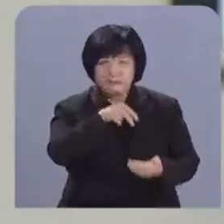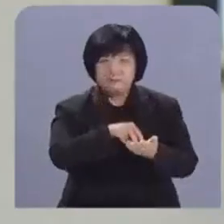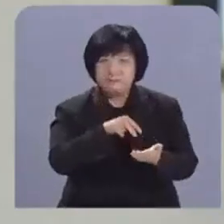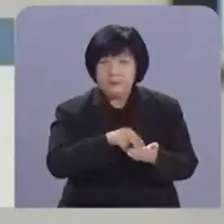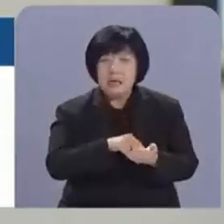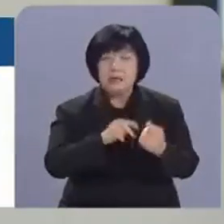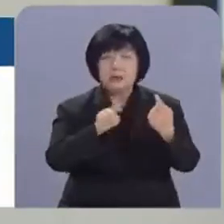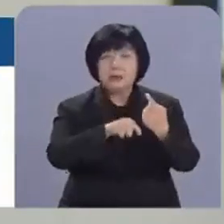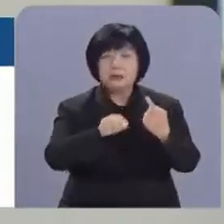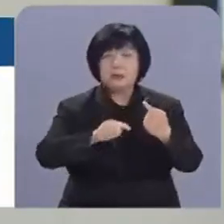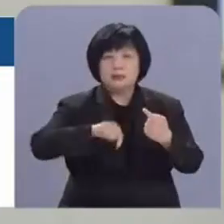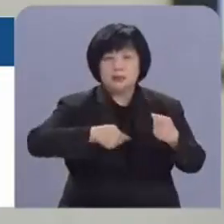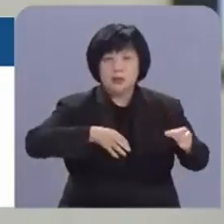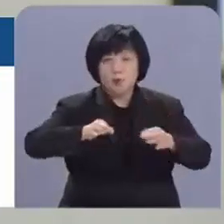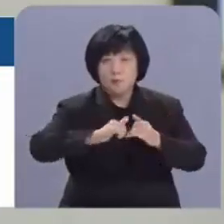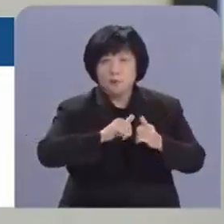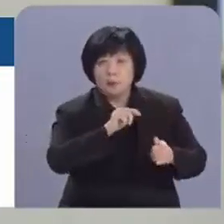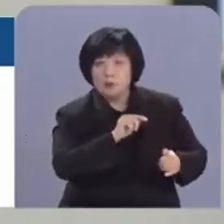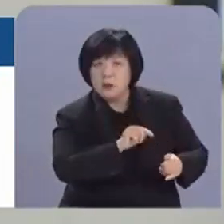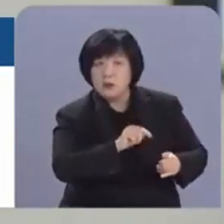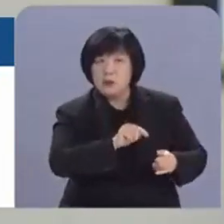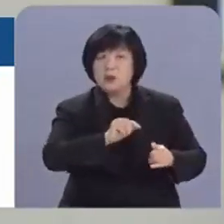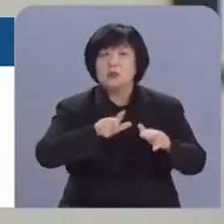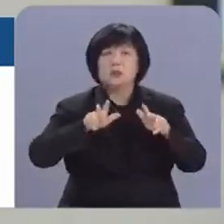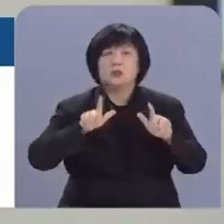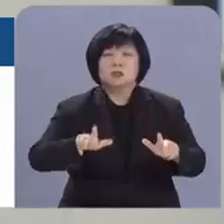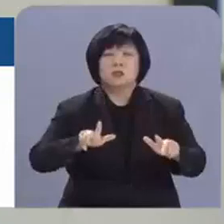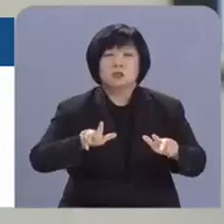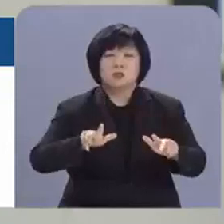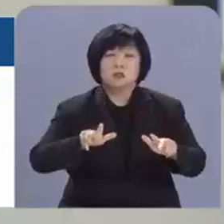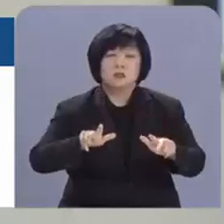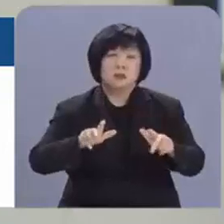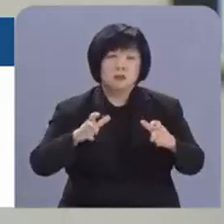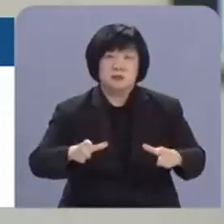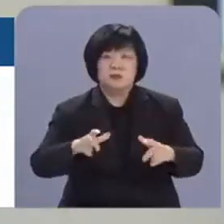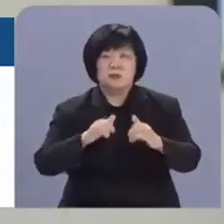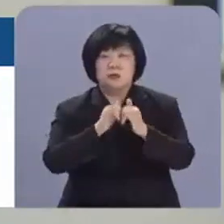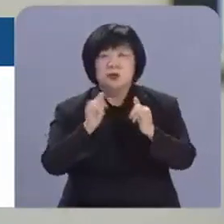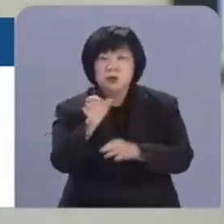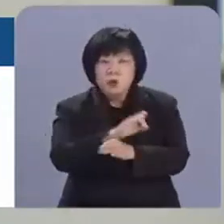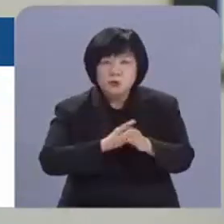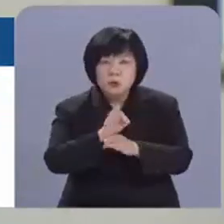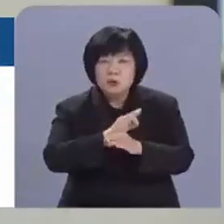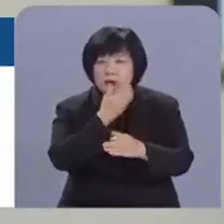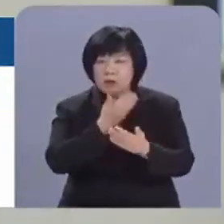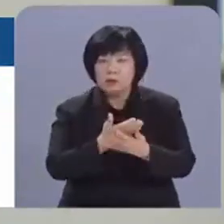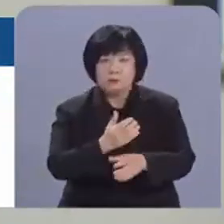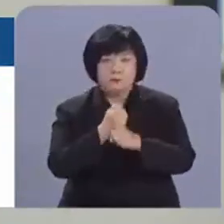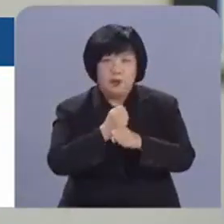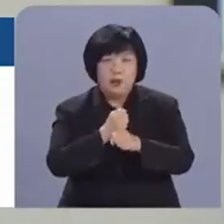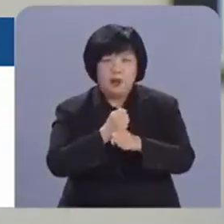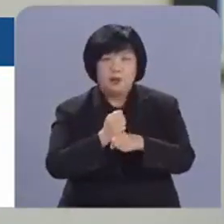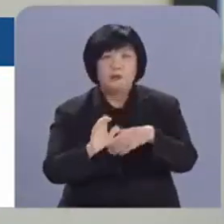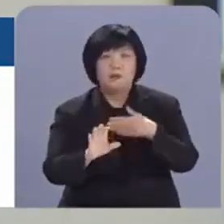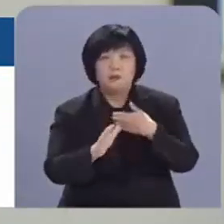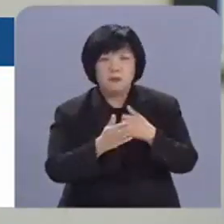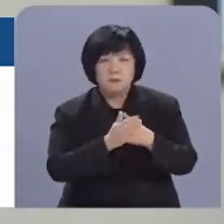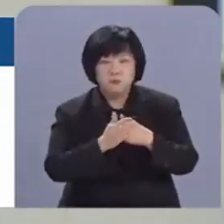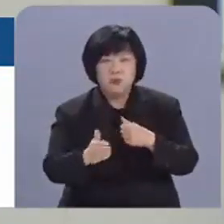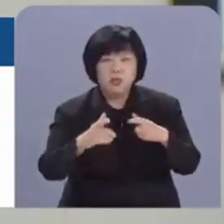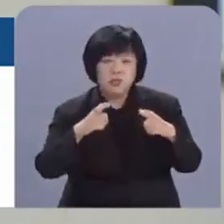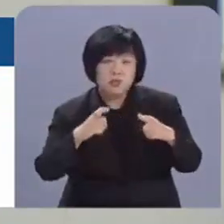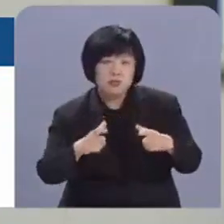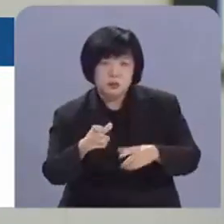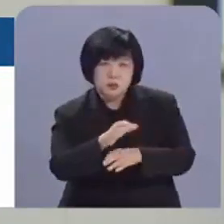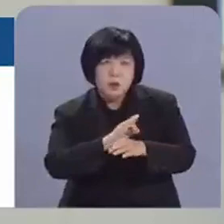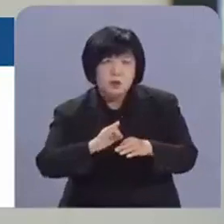1인 자영업자는 지역 경제의 핵심이라고 보여집니다. 그래서 지역 경제의 관점. 이